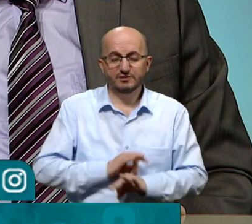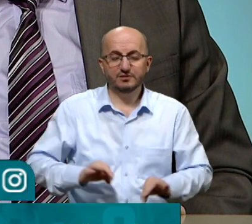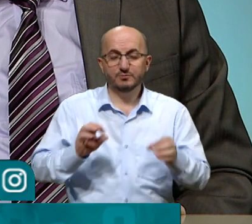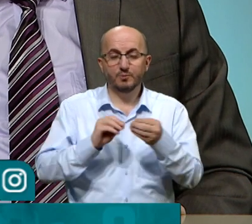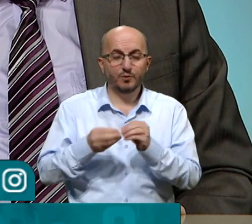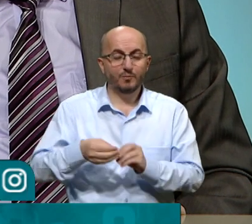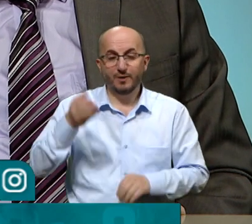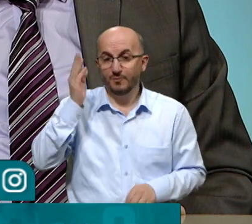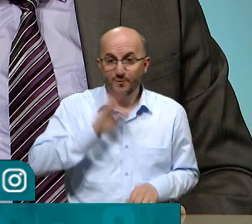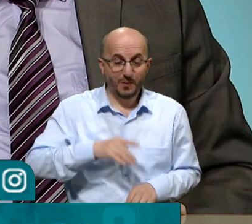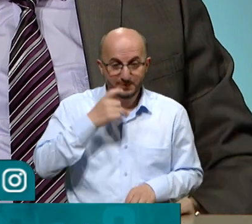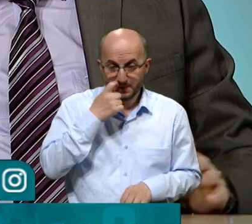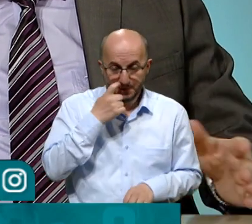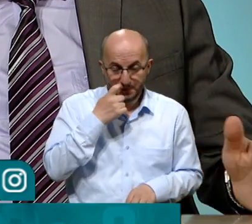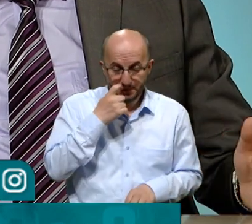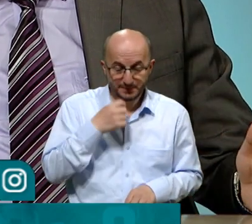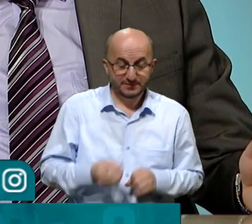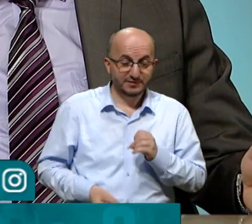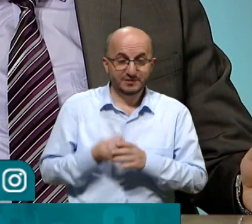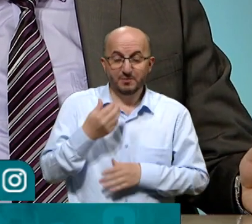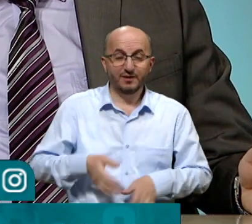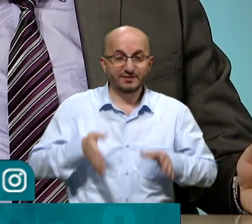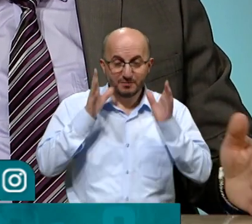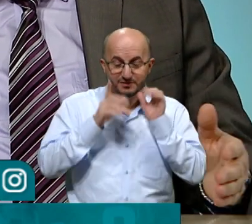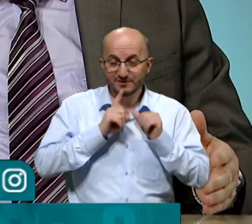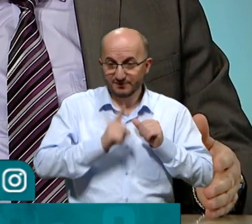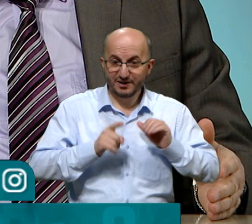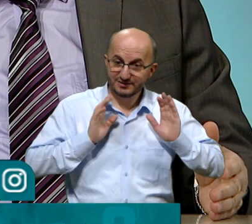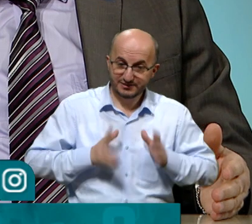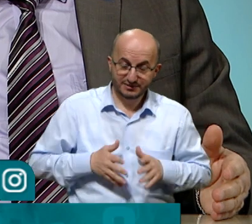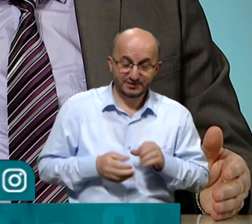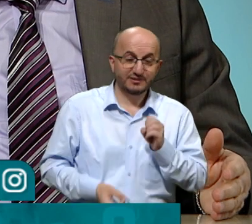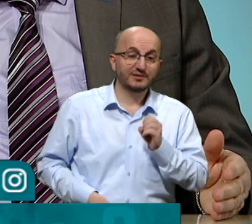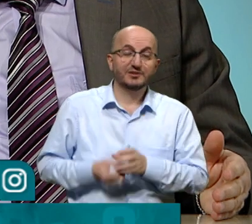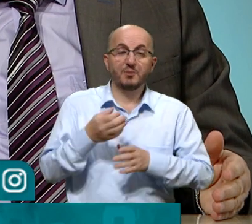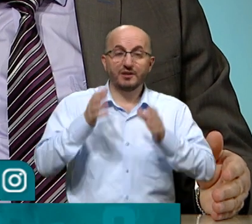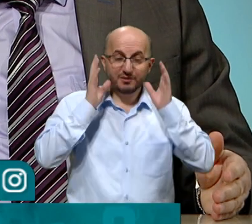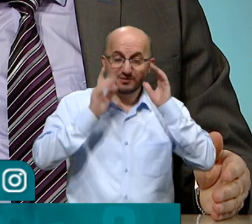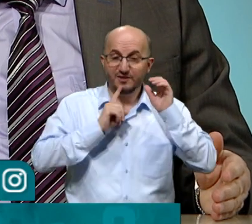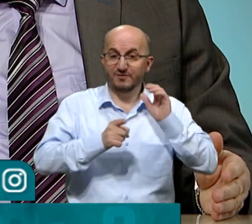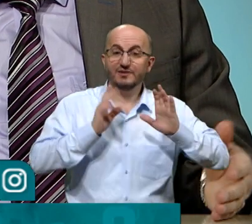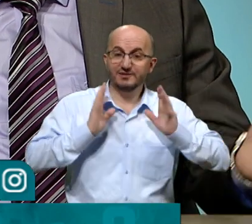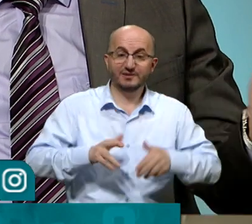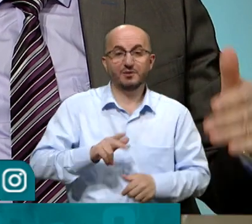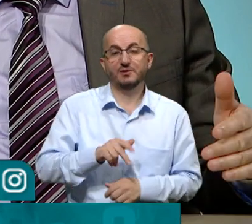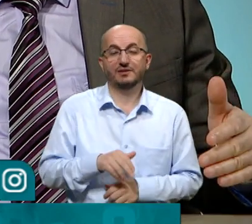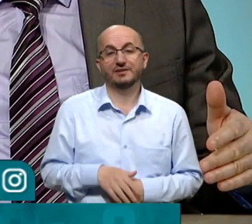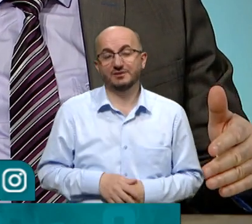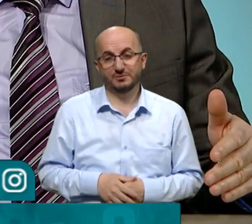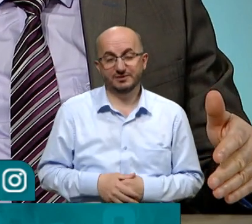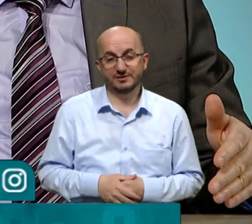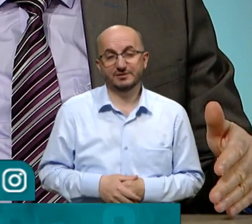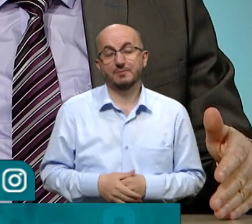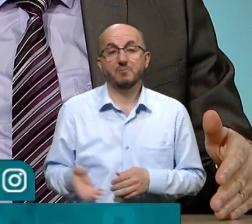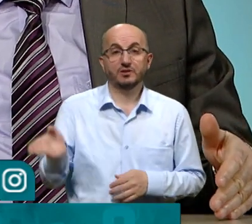sakınca yoktur Allah kabul sabah namazının farzını kıldı sabah namazının farzını kılabilir gibi kaza olarak bir başka sabah